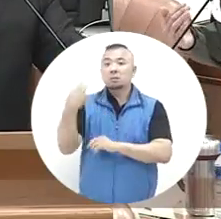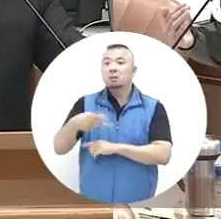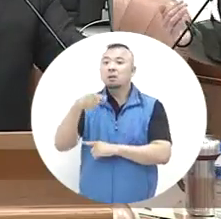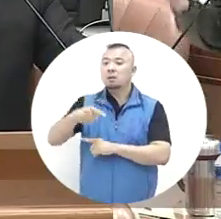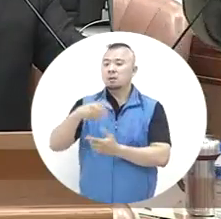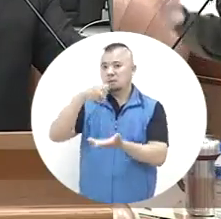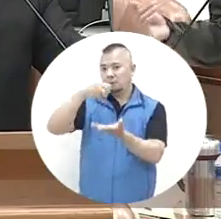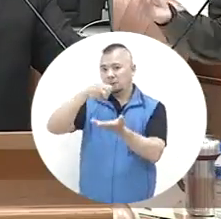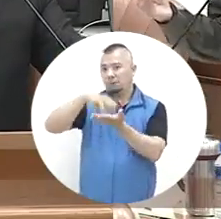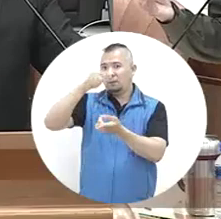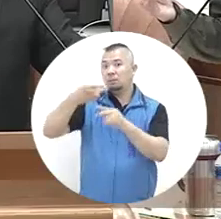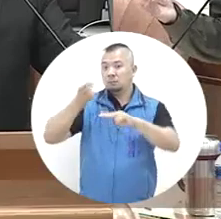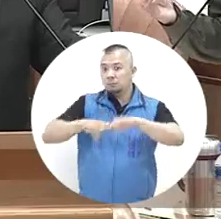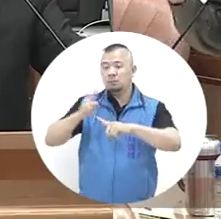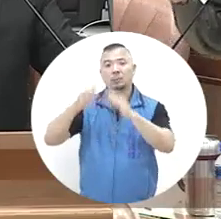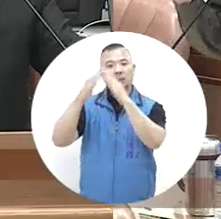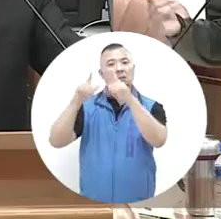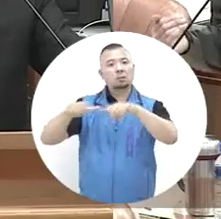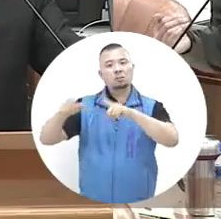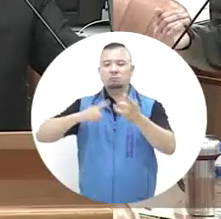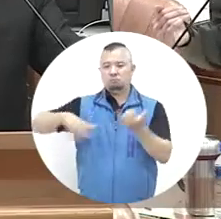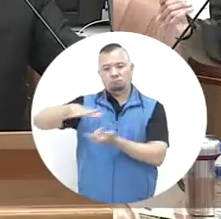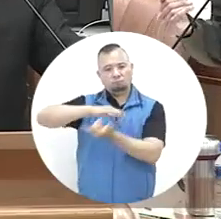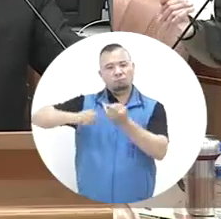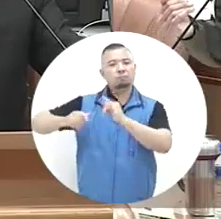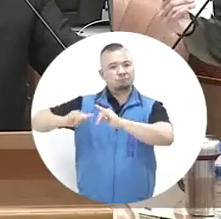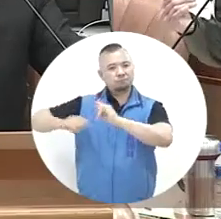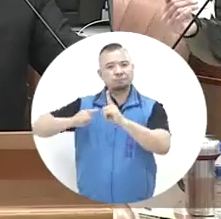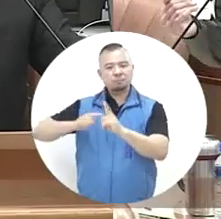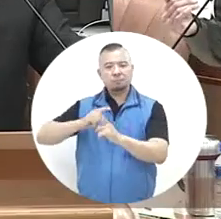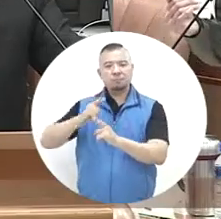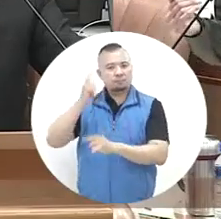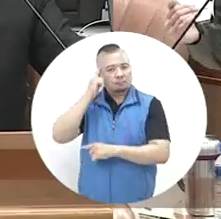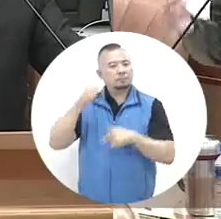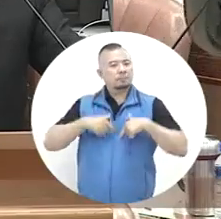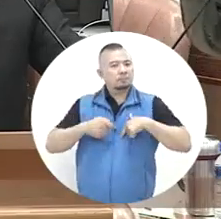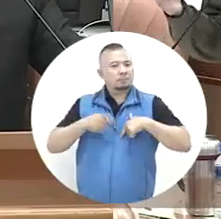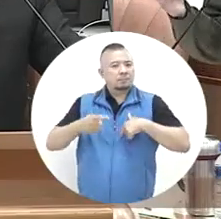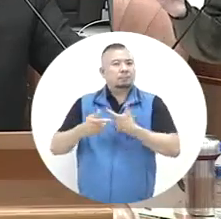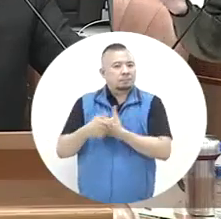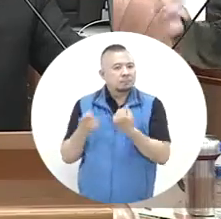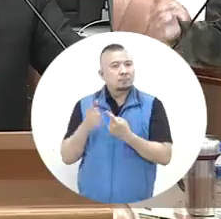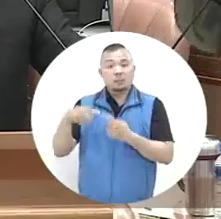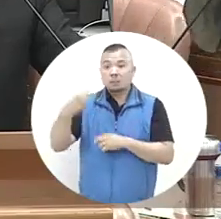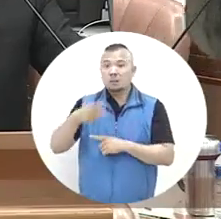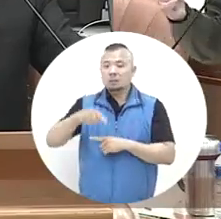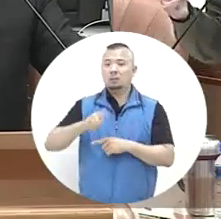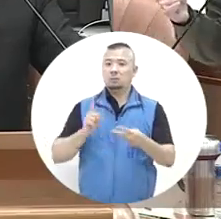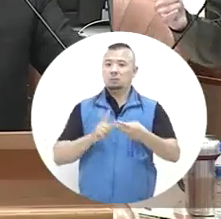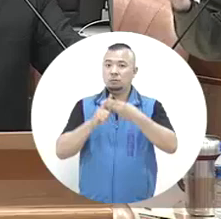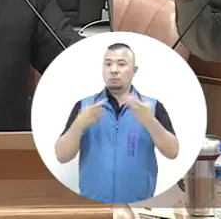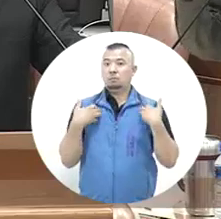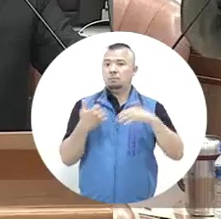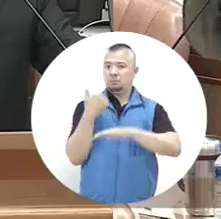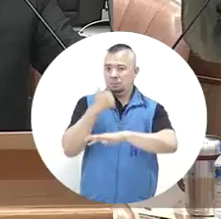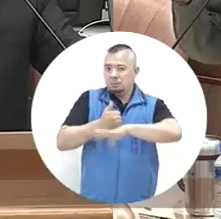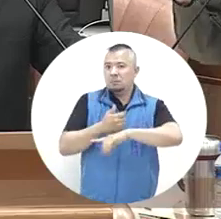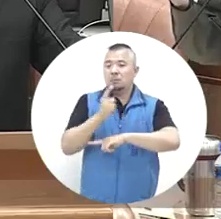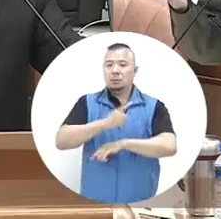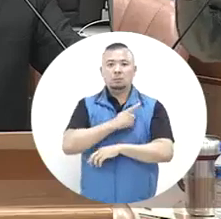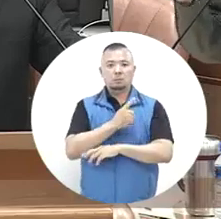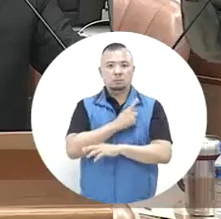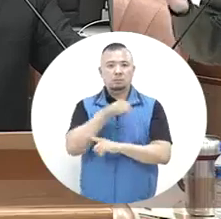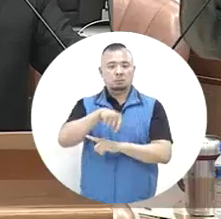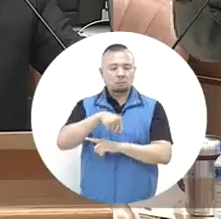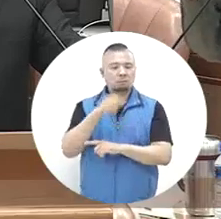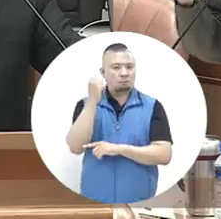绝对是全台湾的人民一致的目标。当然，主政者要有那个高度，更有那个做法来取